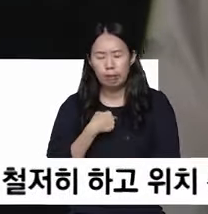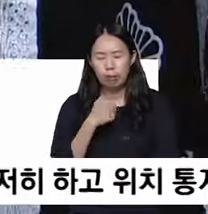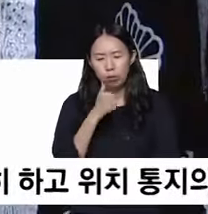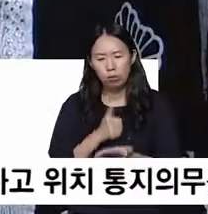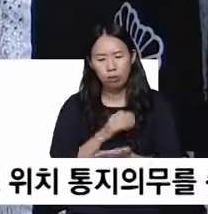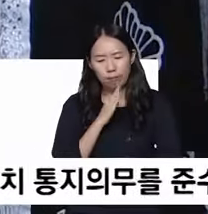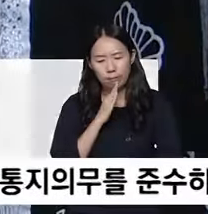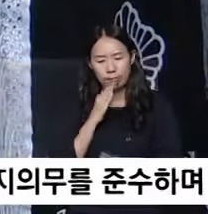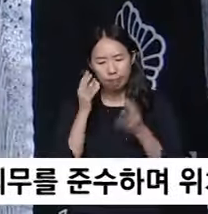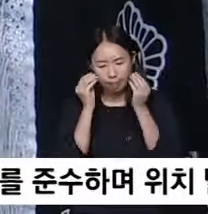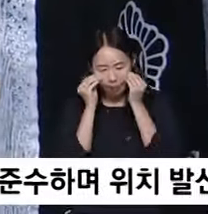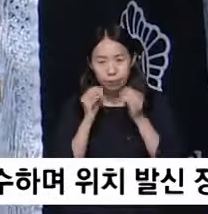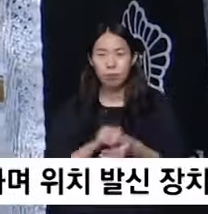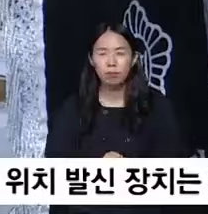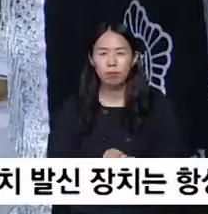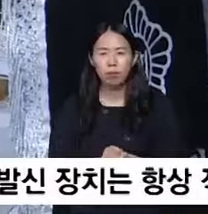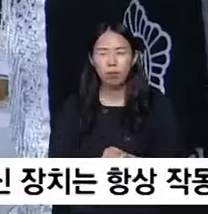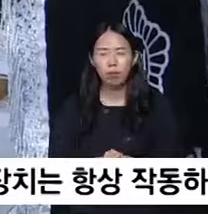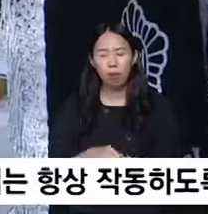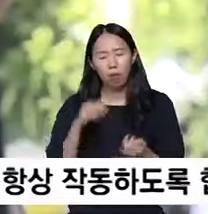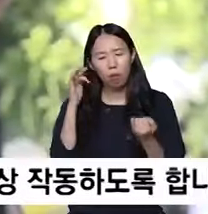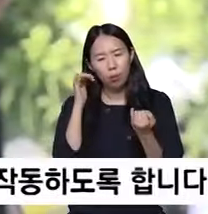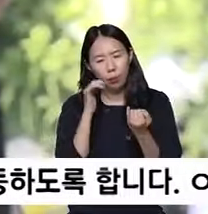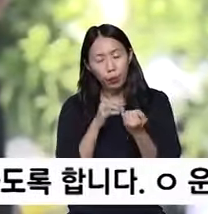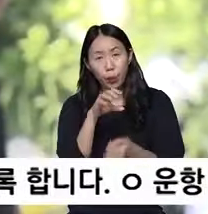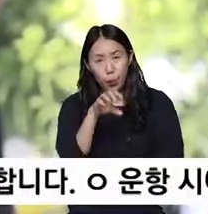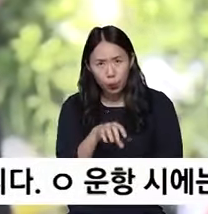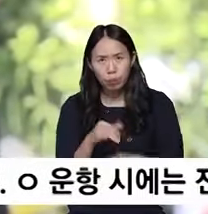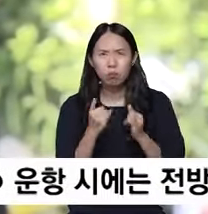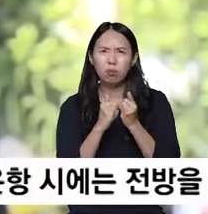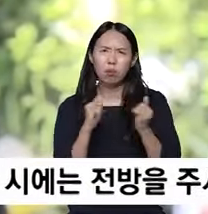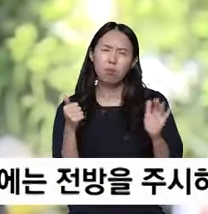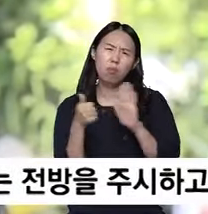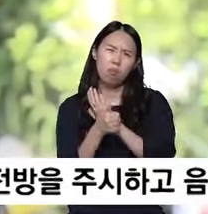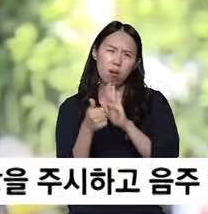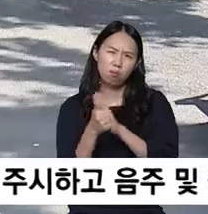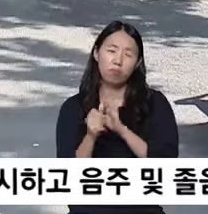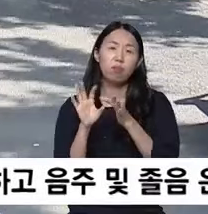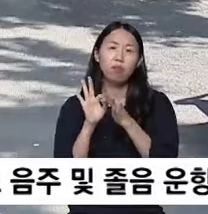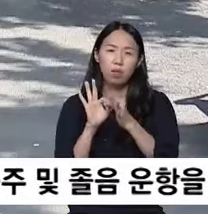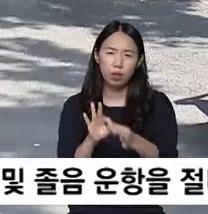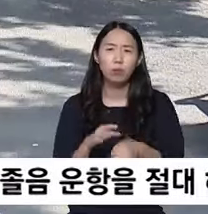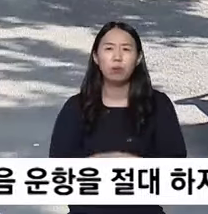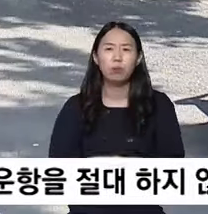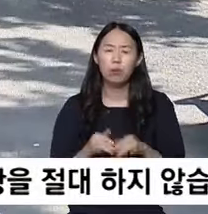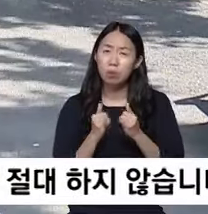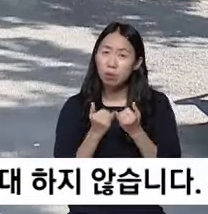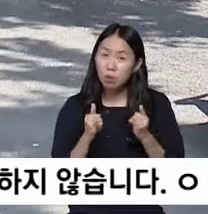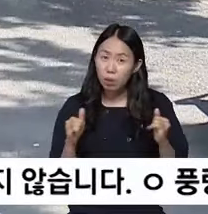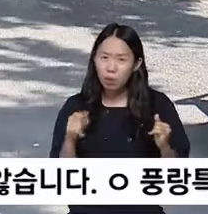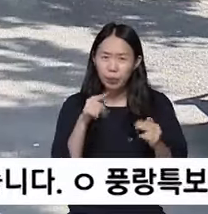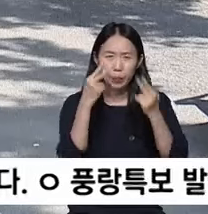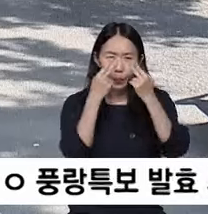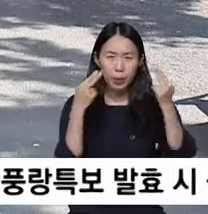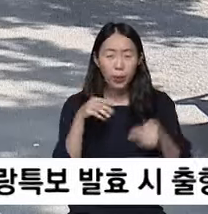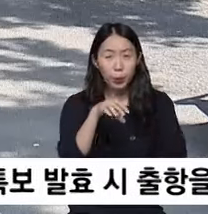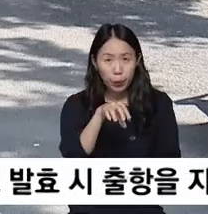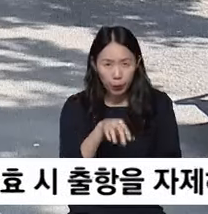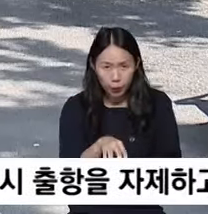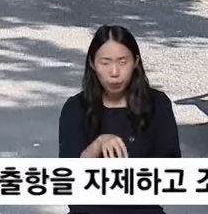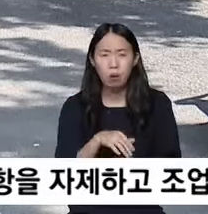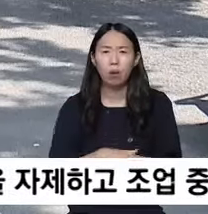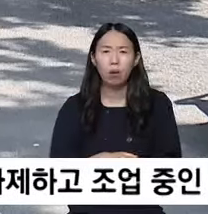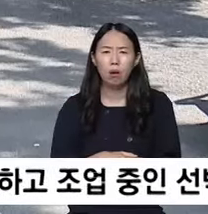않습니다. 추모 공간에는 오늘도 시민들의 발길이 이어졌습니다. 시민들은 분향소가 설치된 이곳 사건